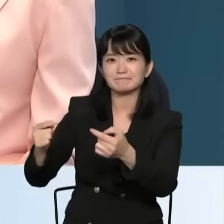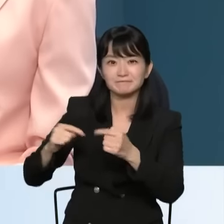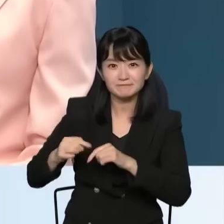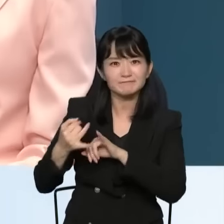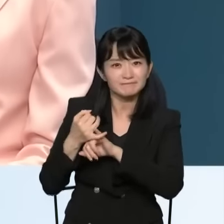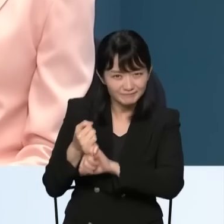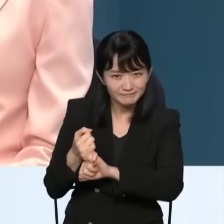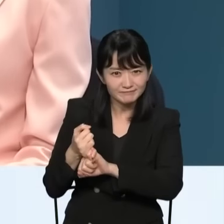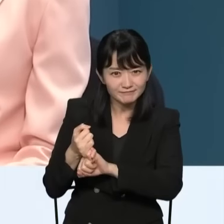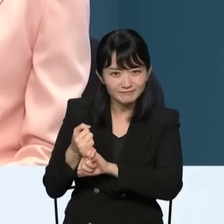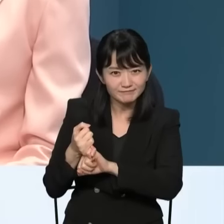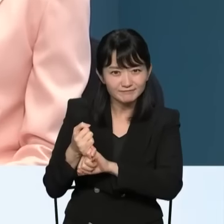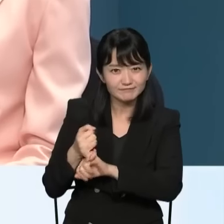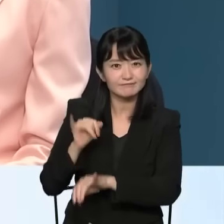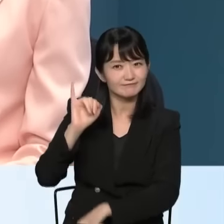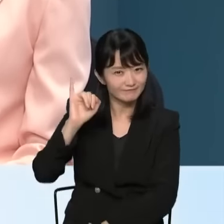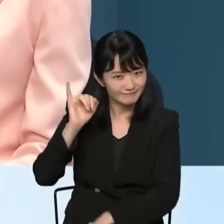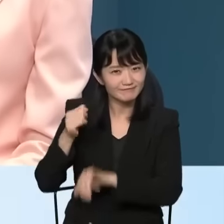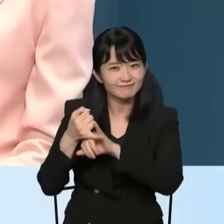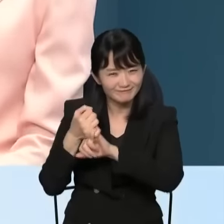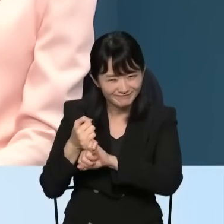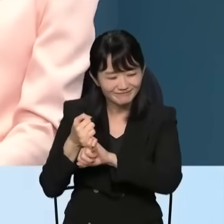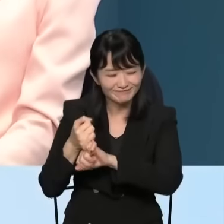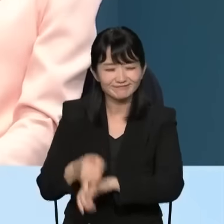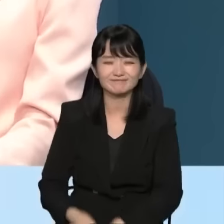꼭 약속하셨습니다. 전 약속